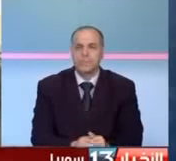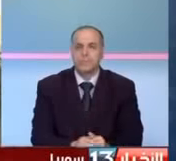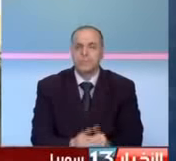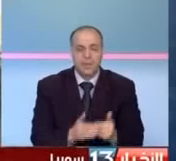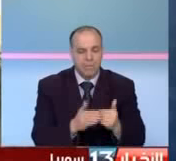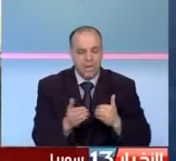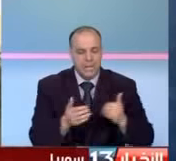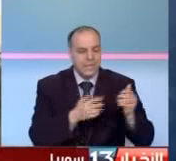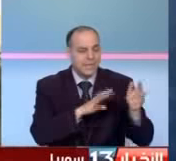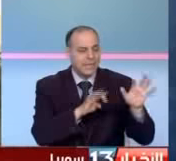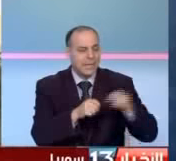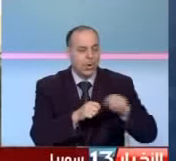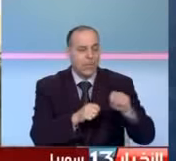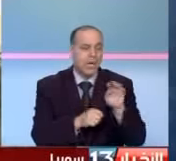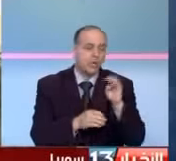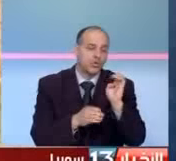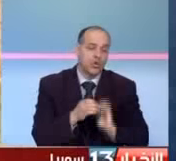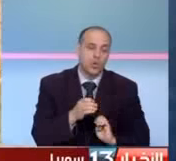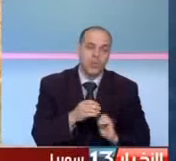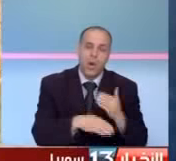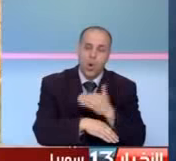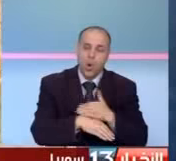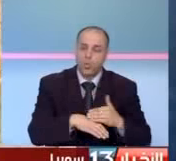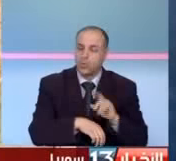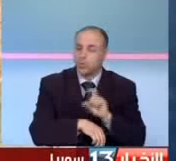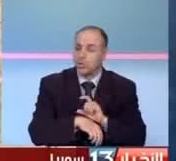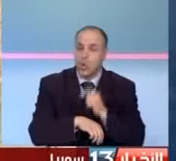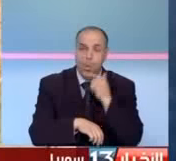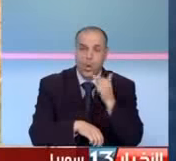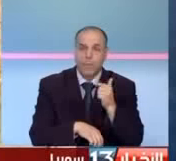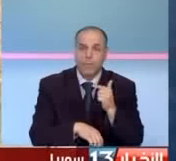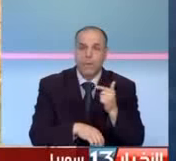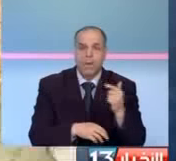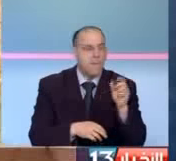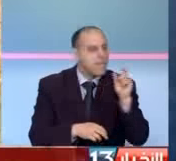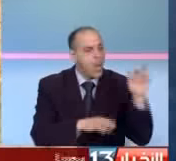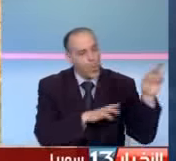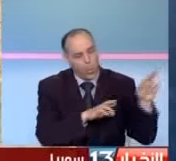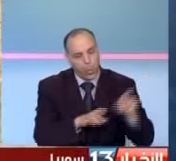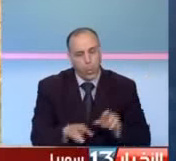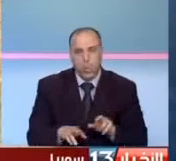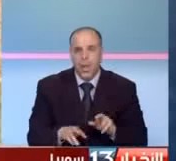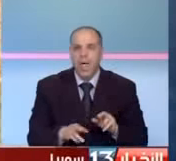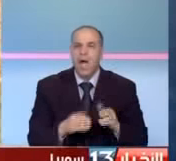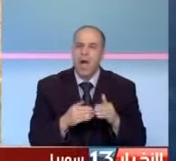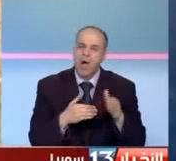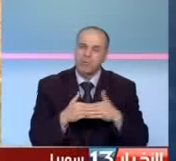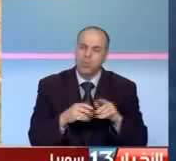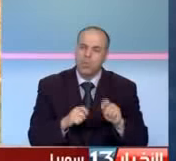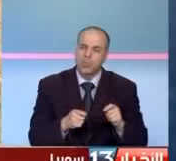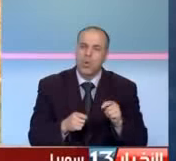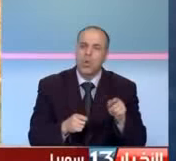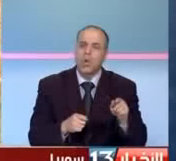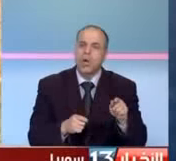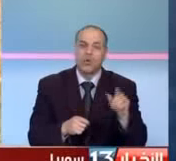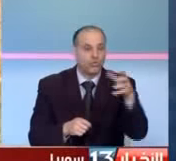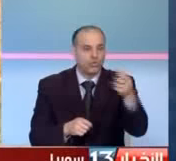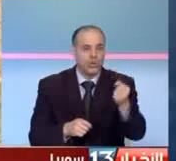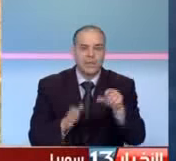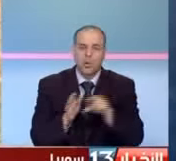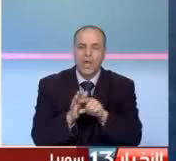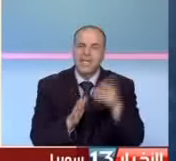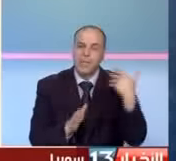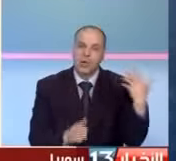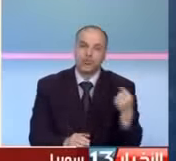بعد 90 كيلومترا إلى الجنوب مع الحدود التركية، عادت إمدادات المياه إلى مدينة الرقة التي تعد المعقل الرئيسي